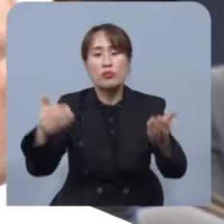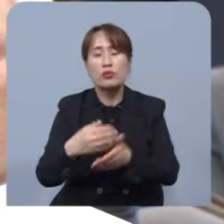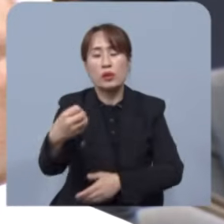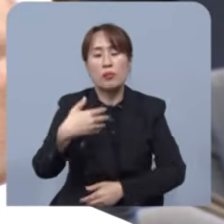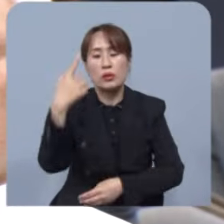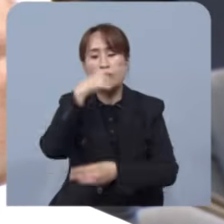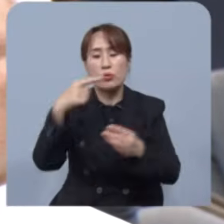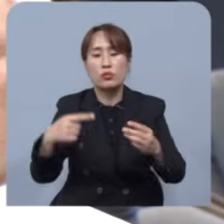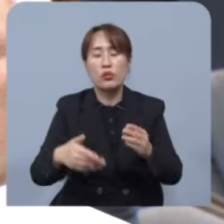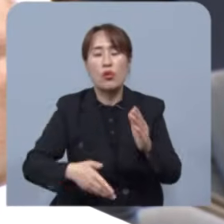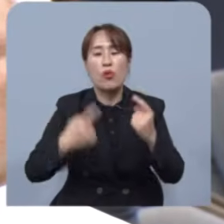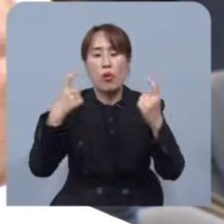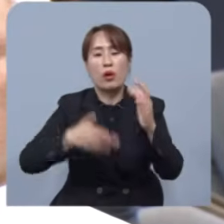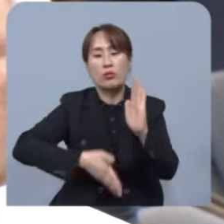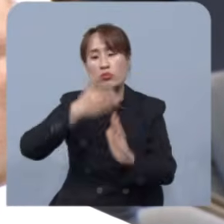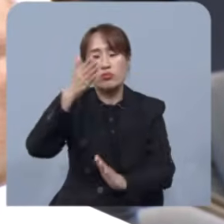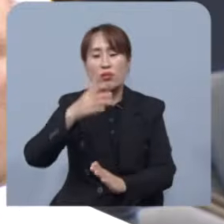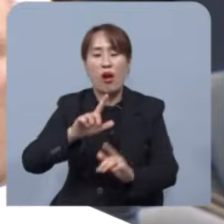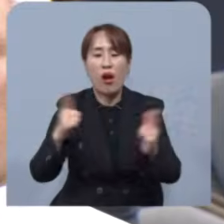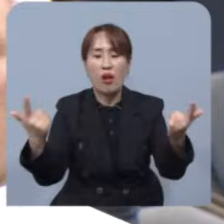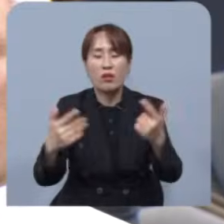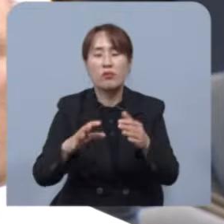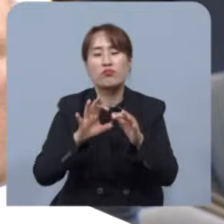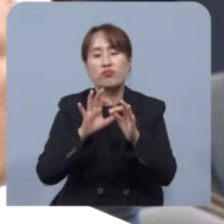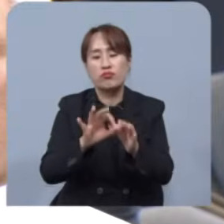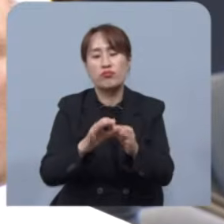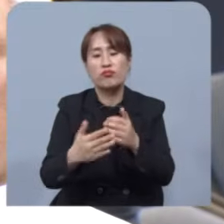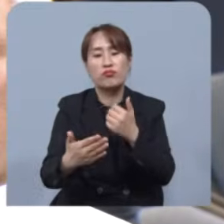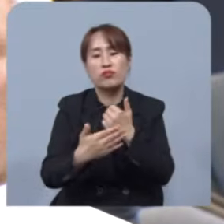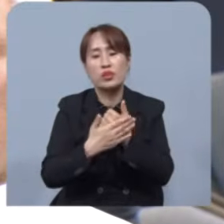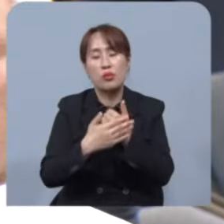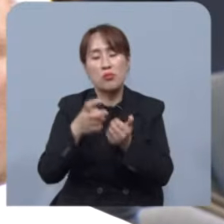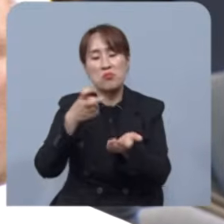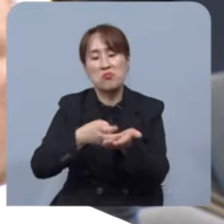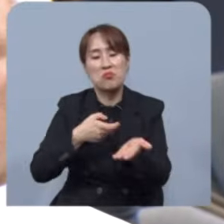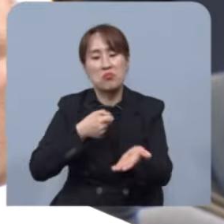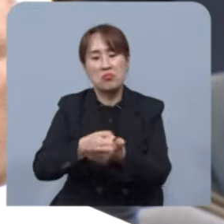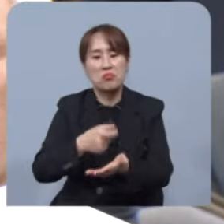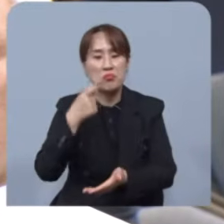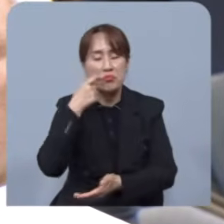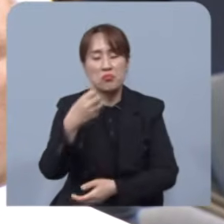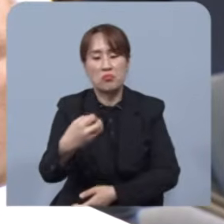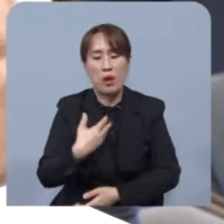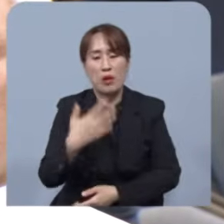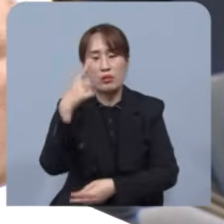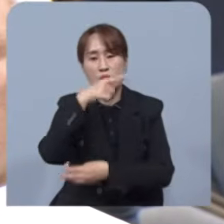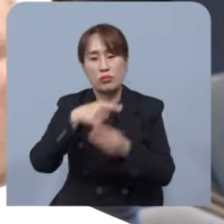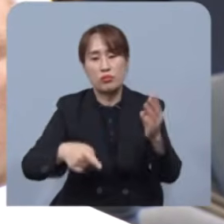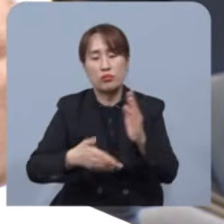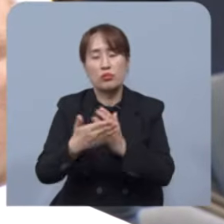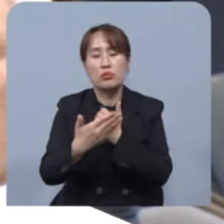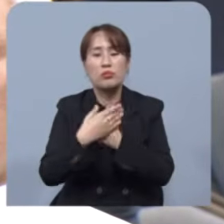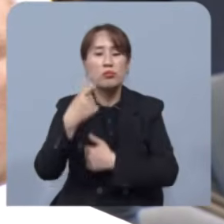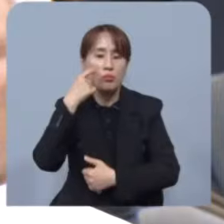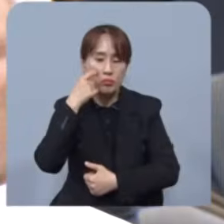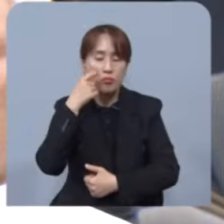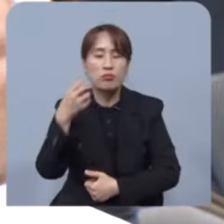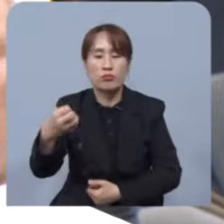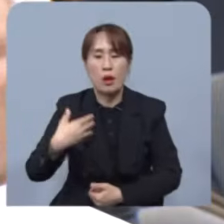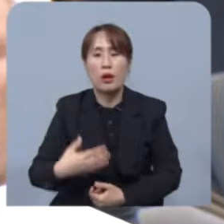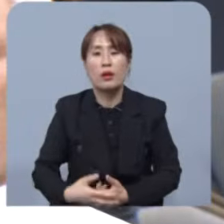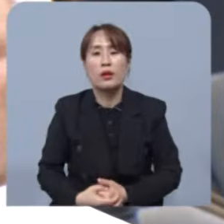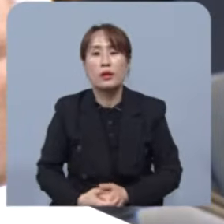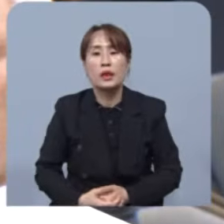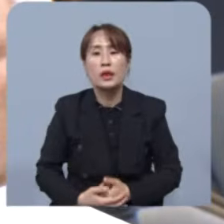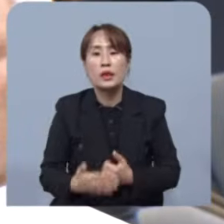답변은 청주 관광도시 아니기 때문에 관련한 그 어떤 근거 조항을 만들 수 없다라고 답변을 받았고 청주시에서도 도와줄 수 없다라고 하셨습니다.